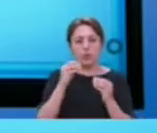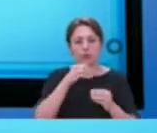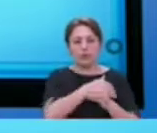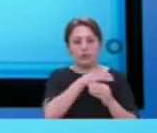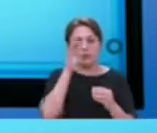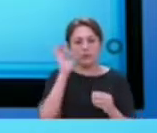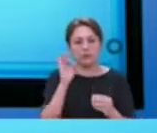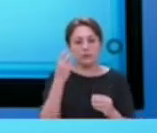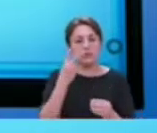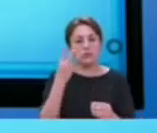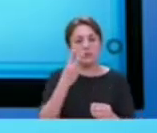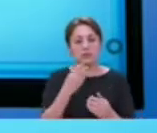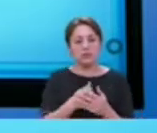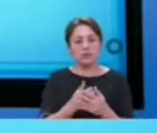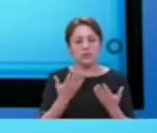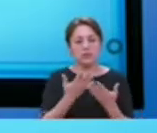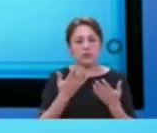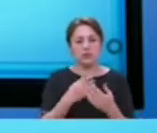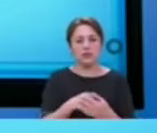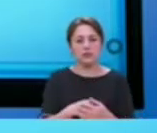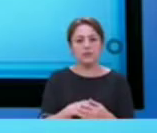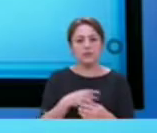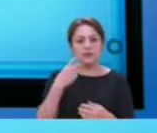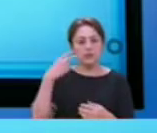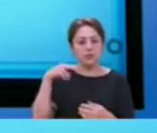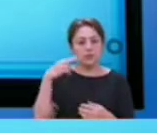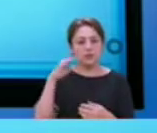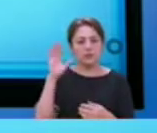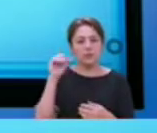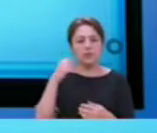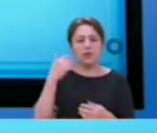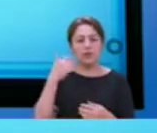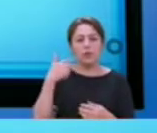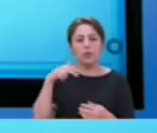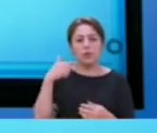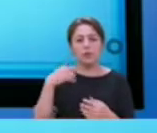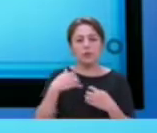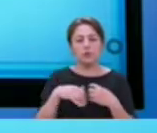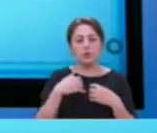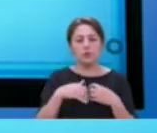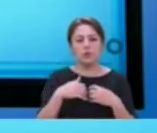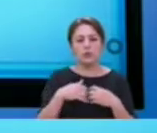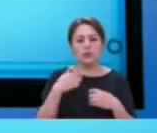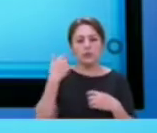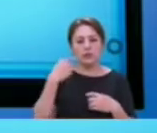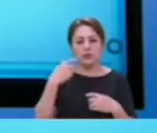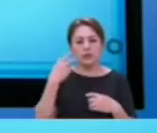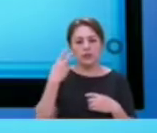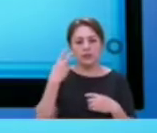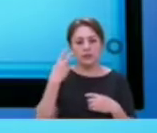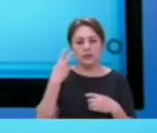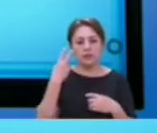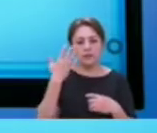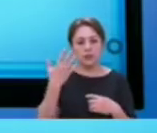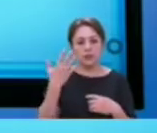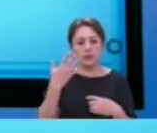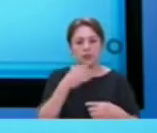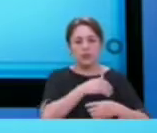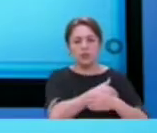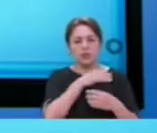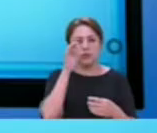Ikkinchisi qanday haroratni ko'rsatyapti? 20 va 30 orasida. 25 gradus,